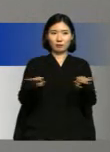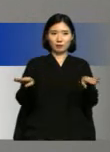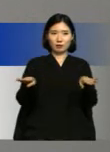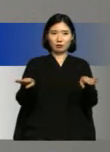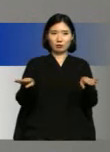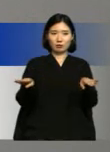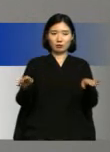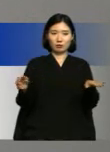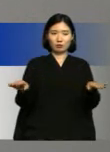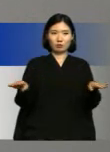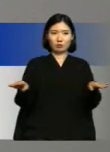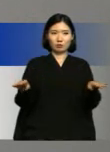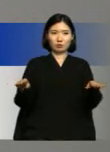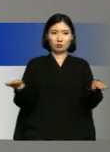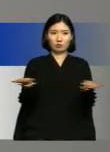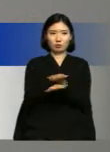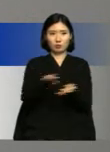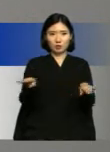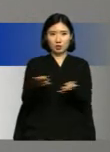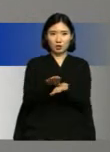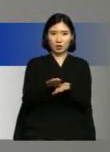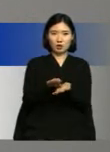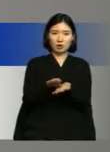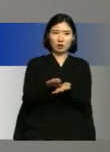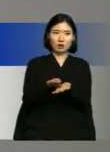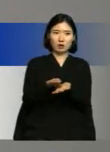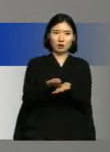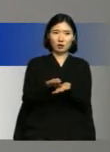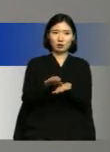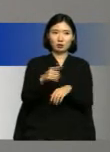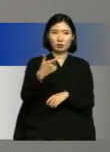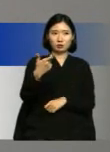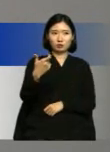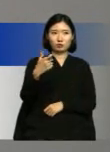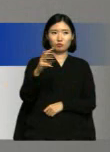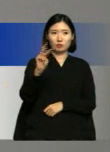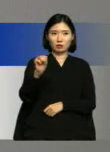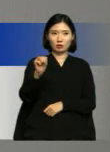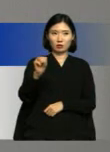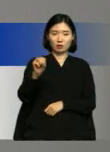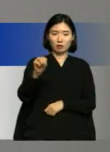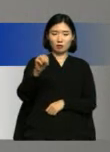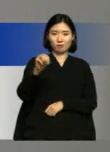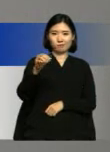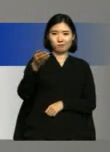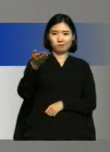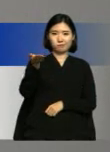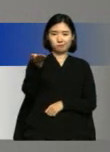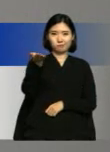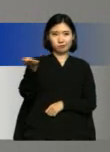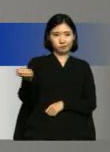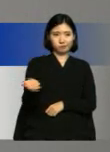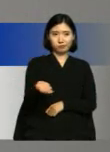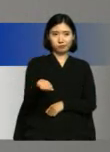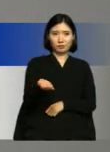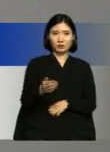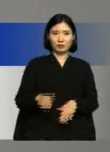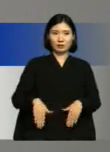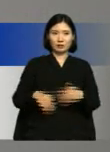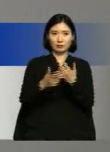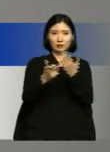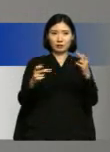평면교차식으로 도로를 높이를 16m를 내려앉히면서 남산